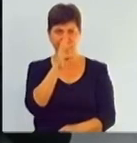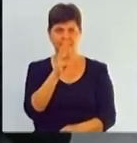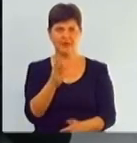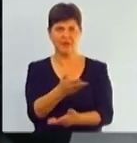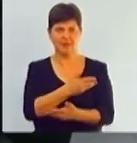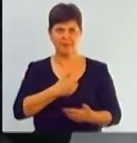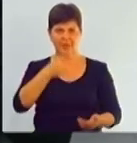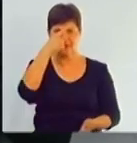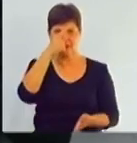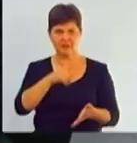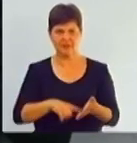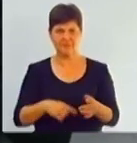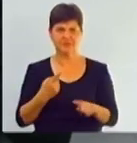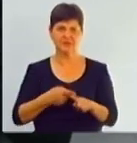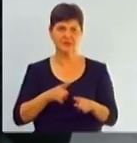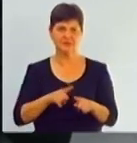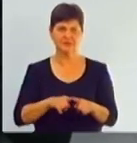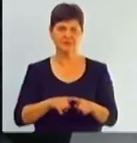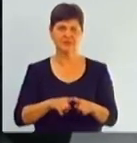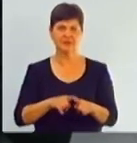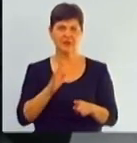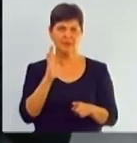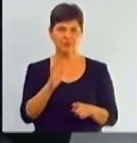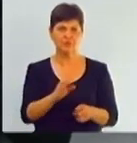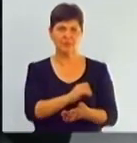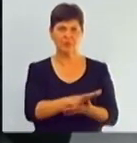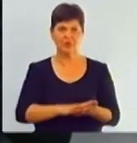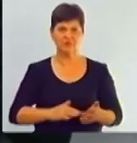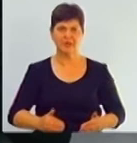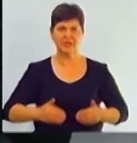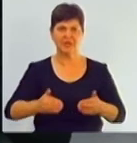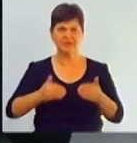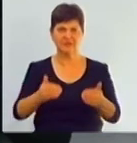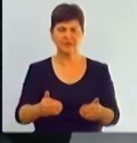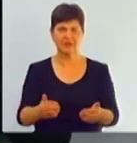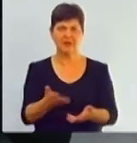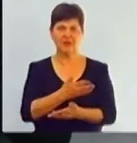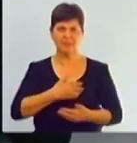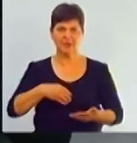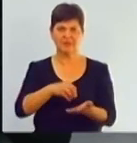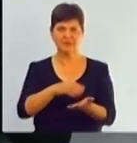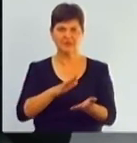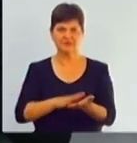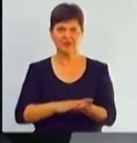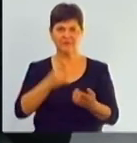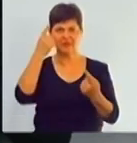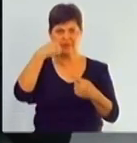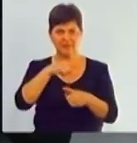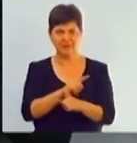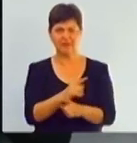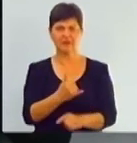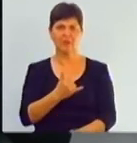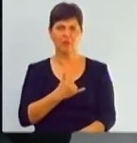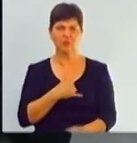що ця тенденція буде продовжуватись. Ми зазначили вище, що і техніка у нас